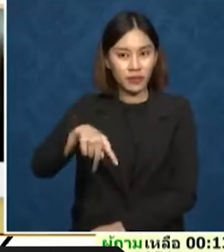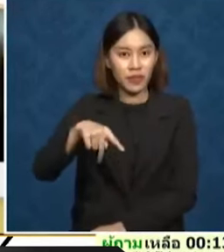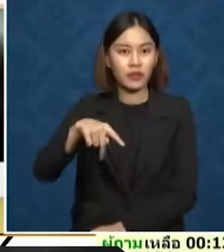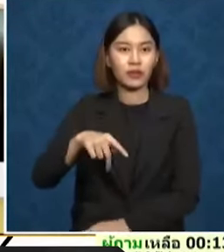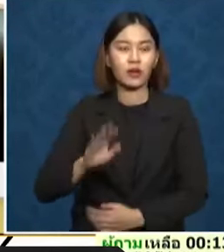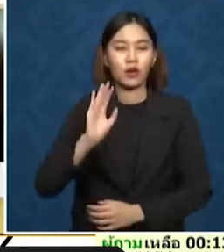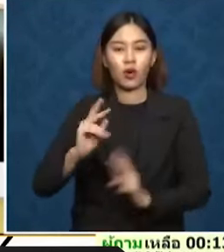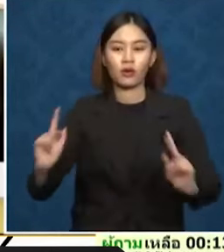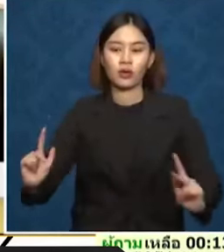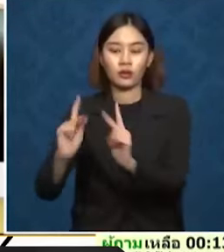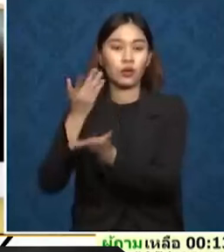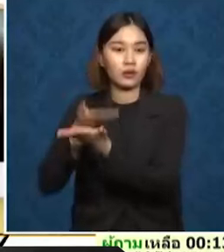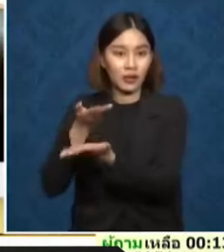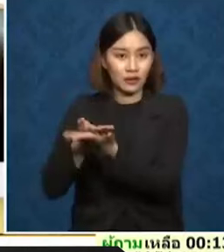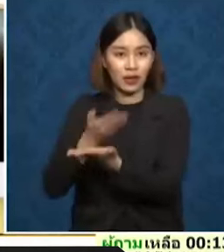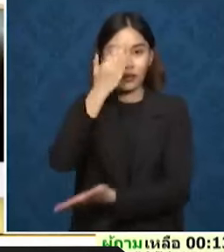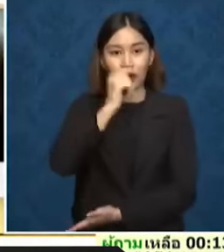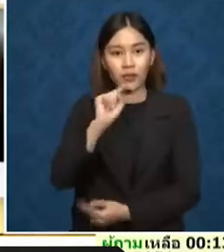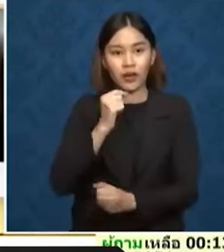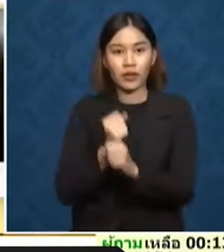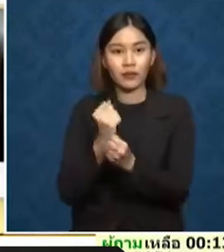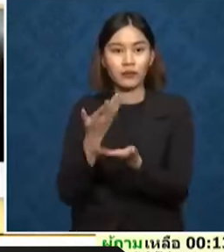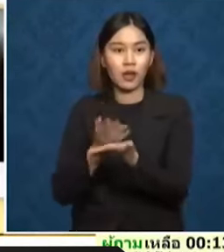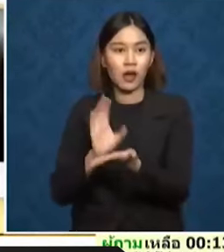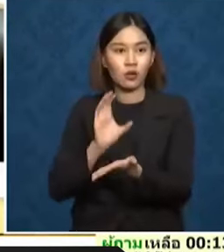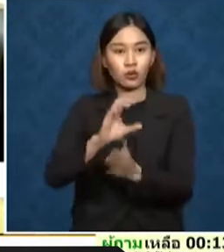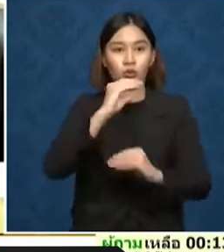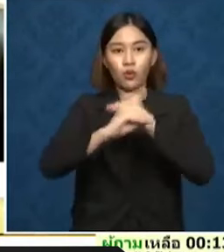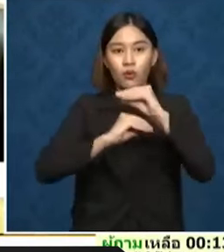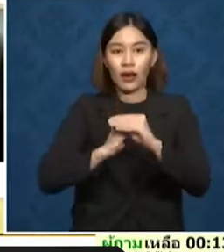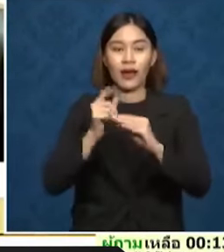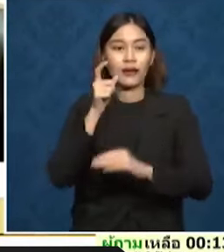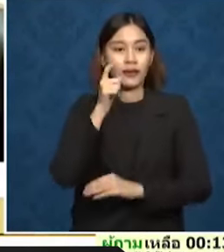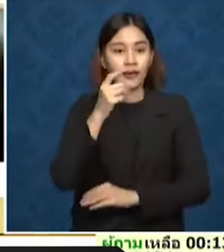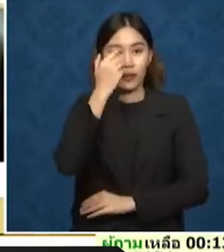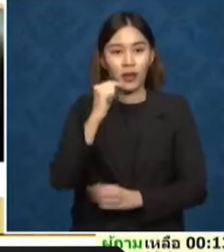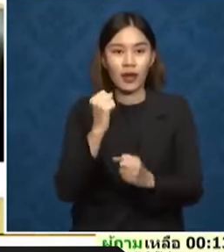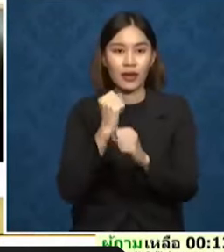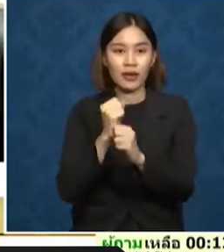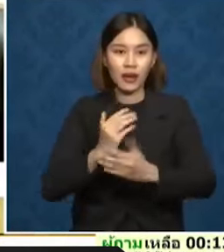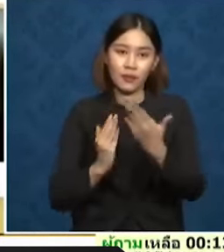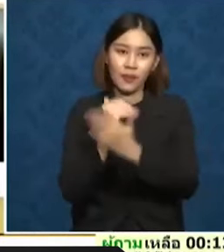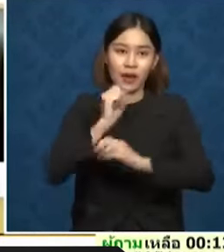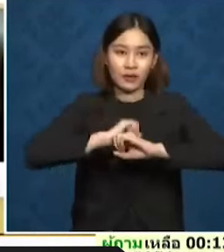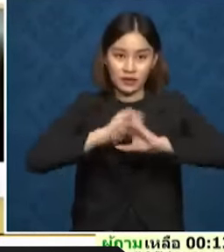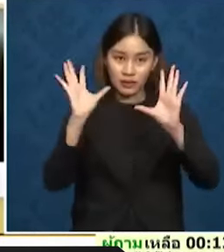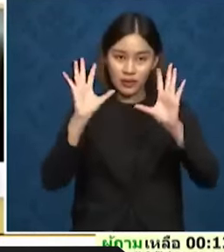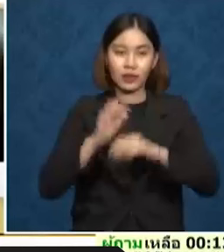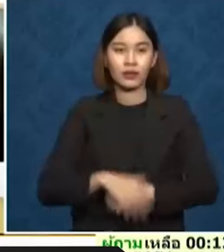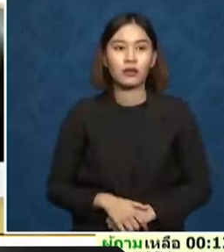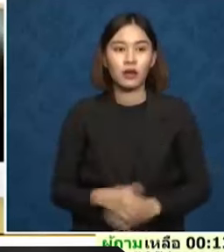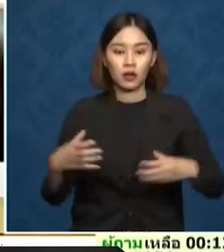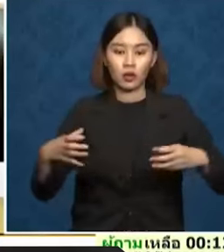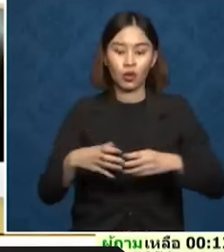กระทรวงการคลังเพื่อเร่งรัดการลงทุนโครงการขนาดใหญ่ให้เกิดผลเป็นรูปธรรมโดยเร็วซึ่ง